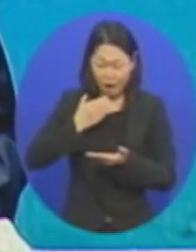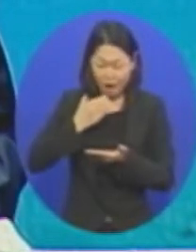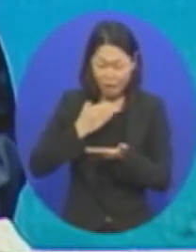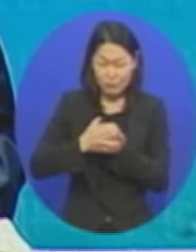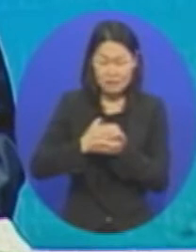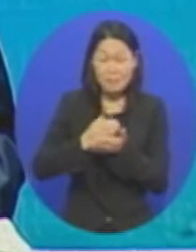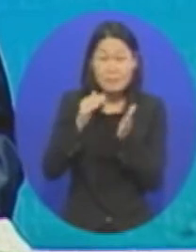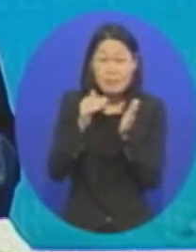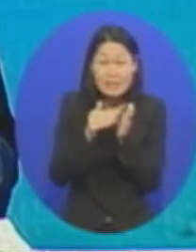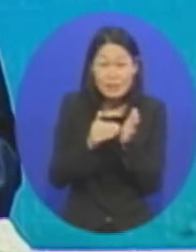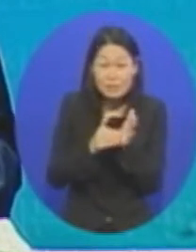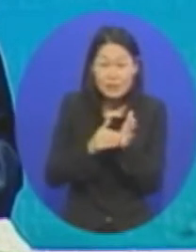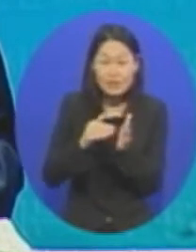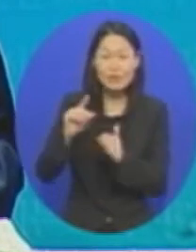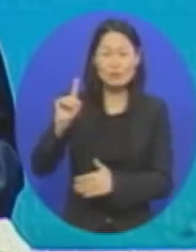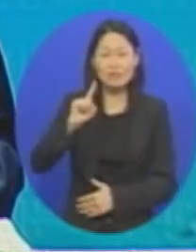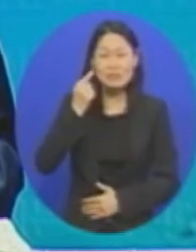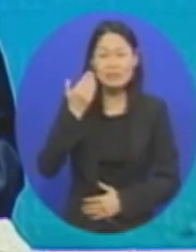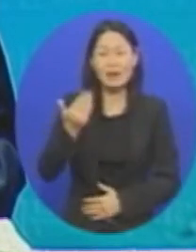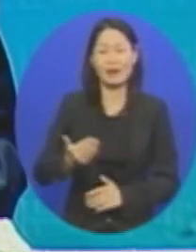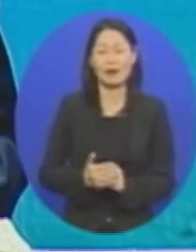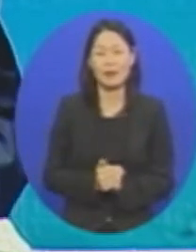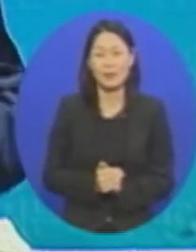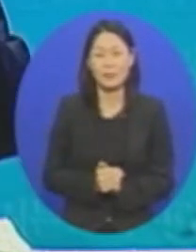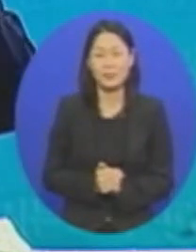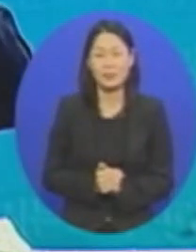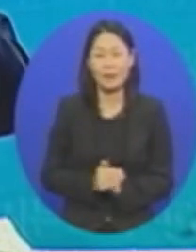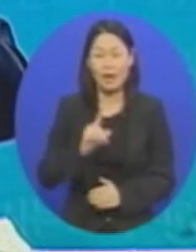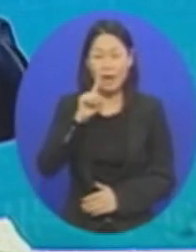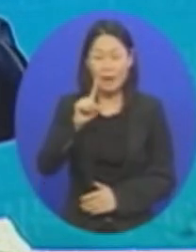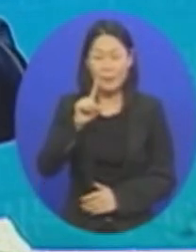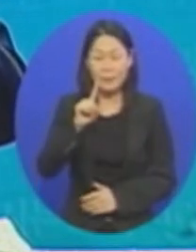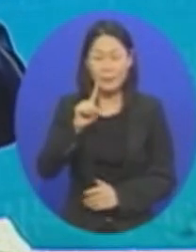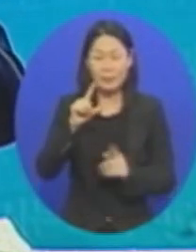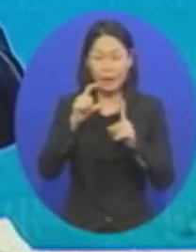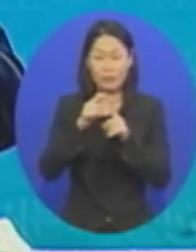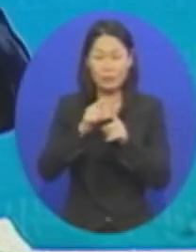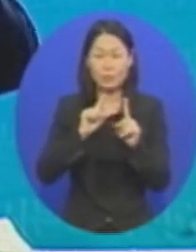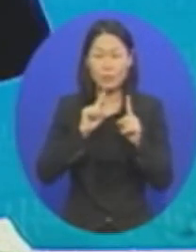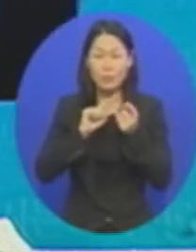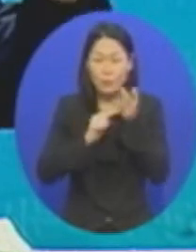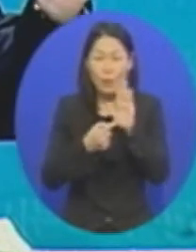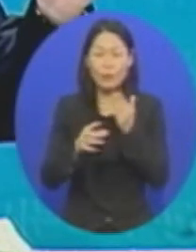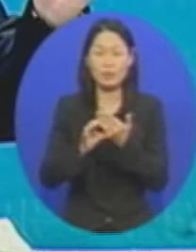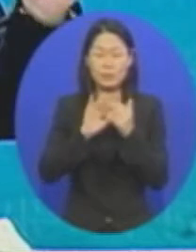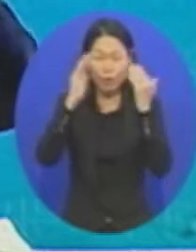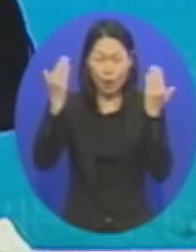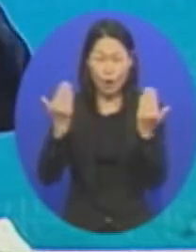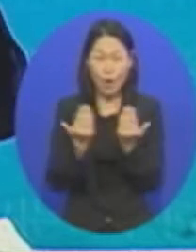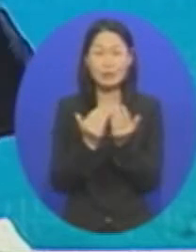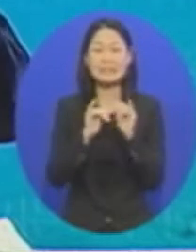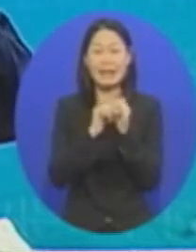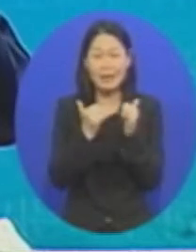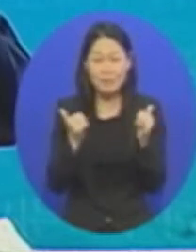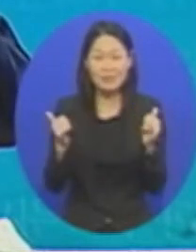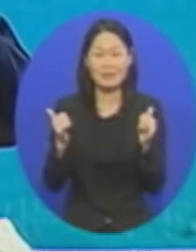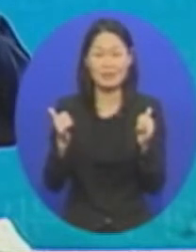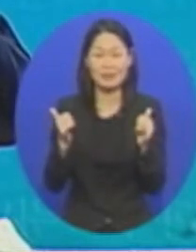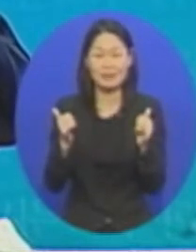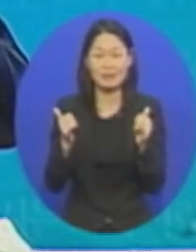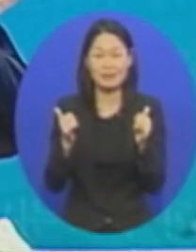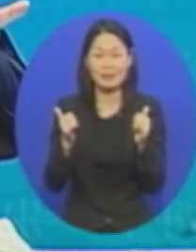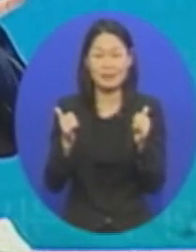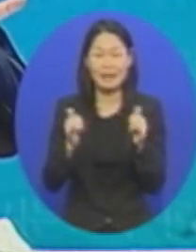급히 미리 도대체 무엇인가 한마디로 말하면 한마디로 모든 사람이 얻은 사람이